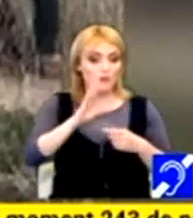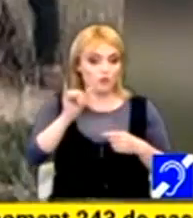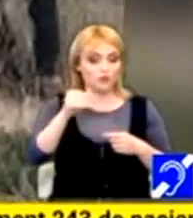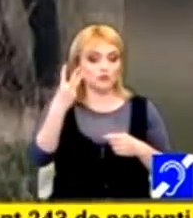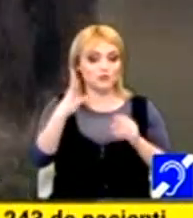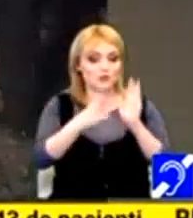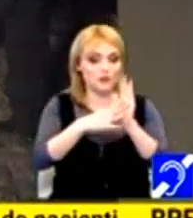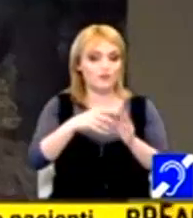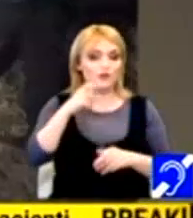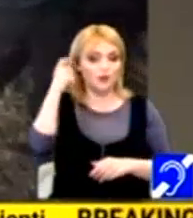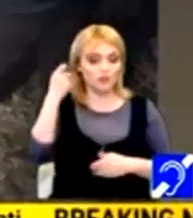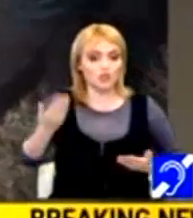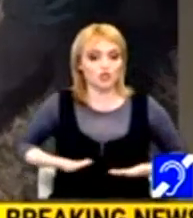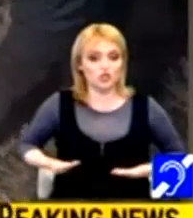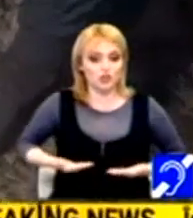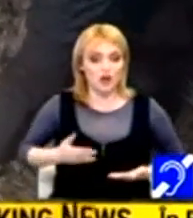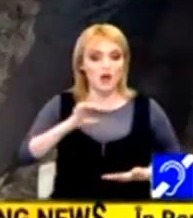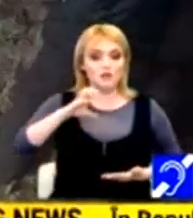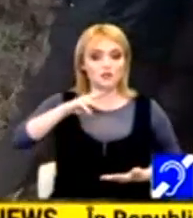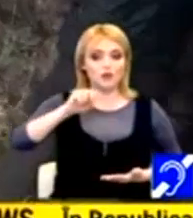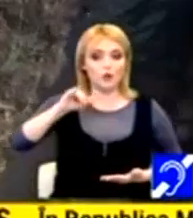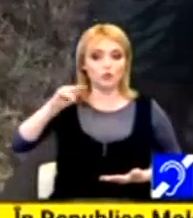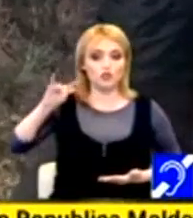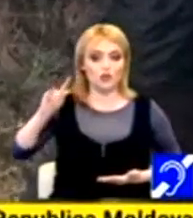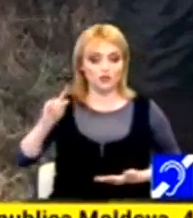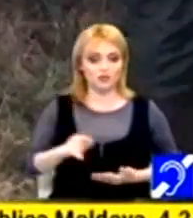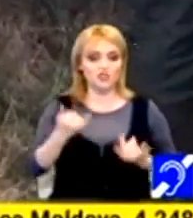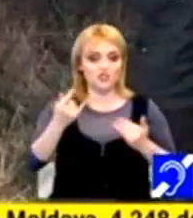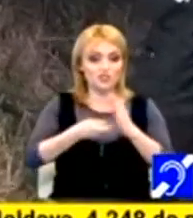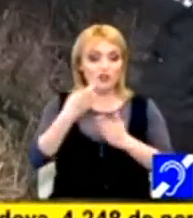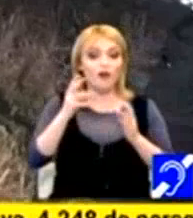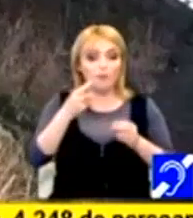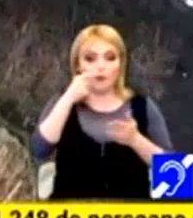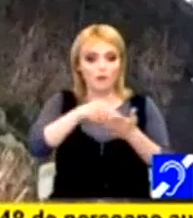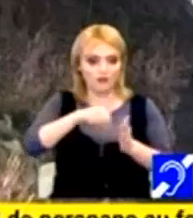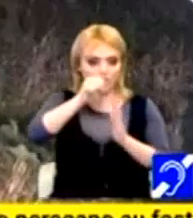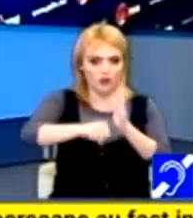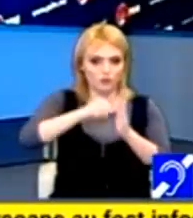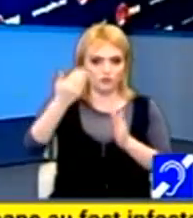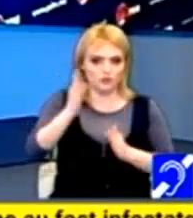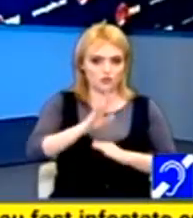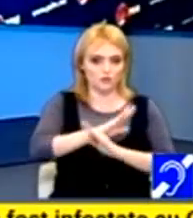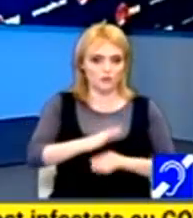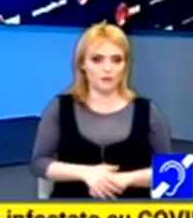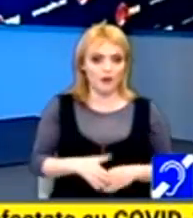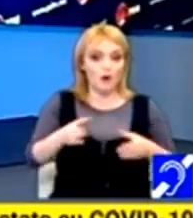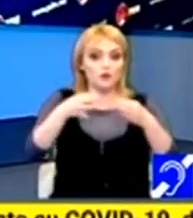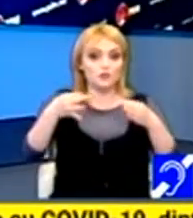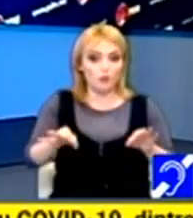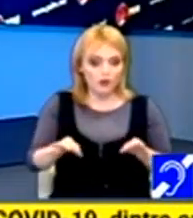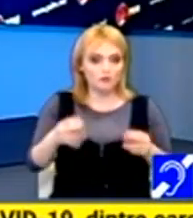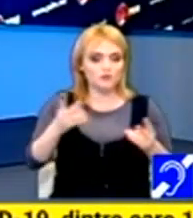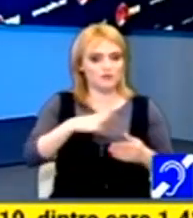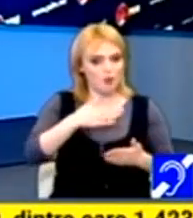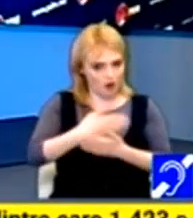de ani și locuia în Stăuceni. Ancheta va scoate la iveală cum a ajuns trupul ei în fântână. Democrații trebuie să fie